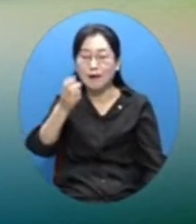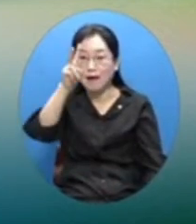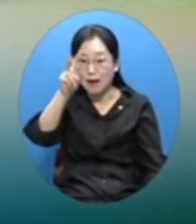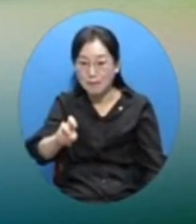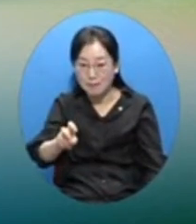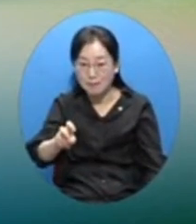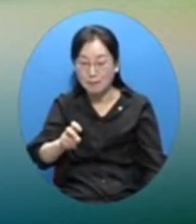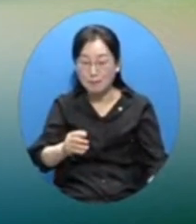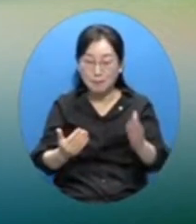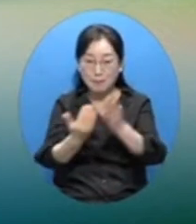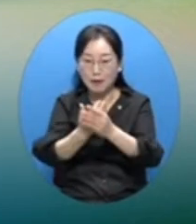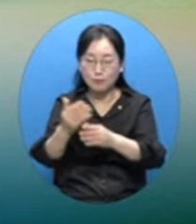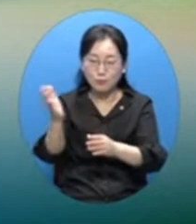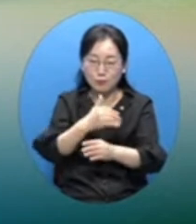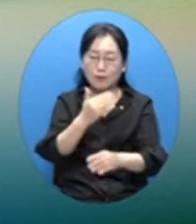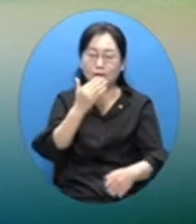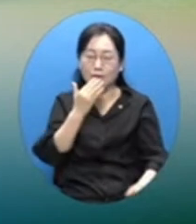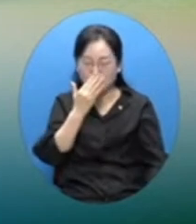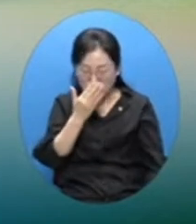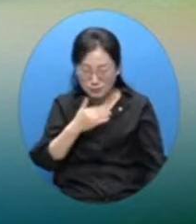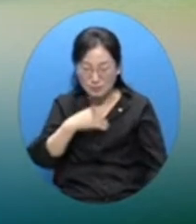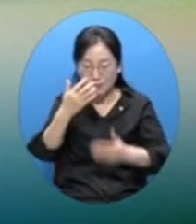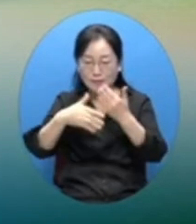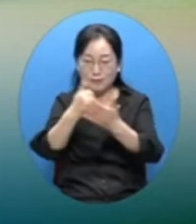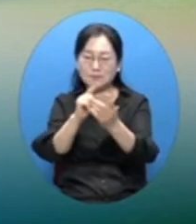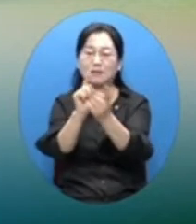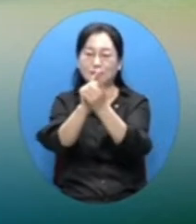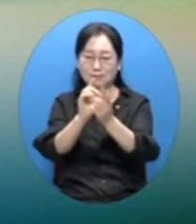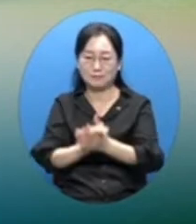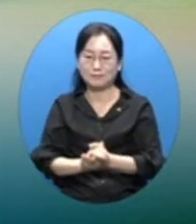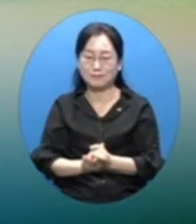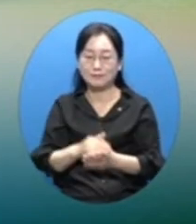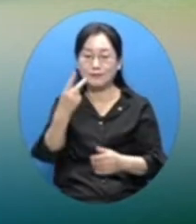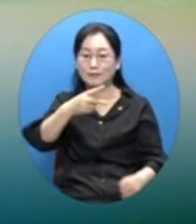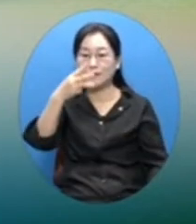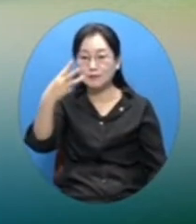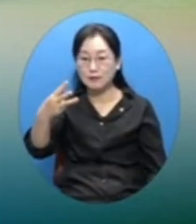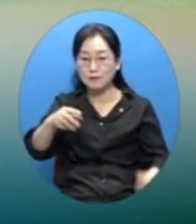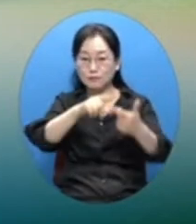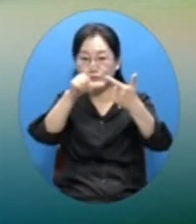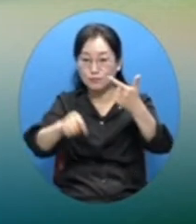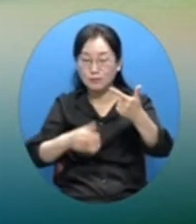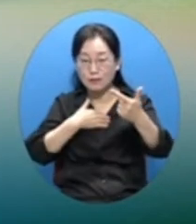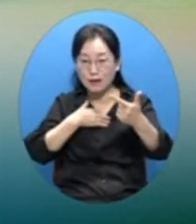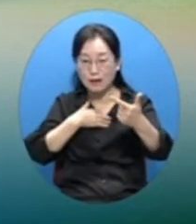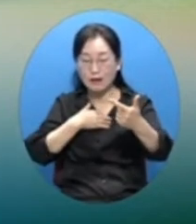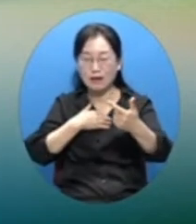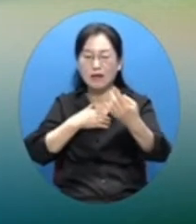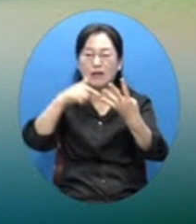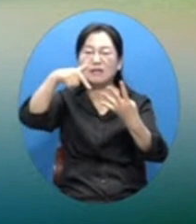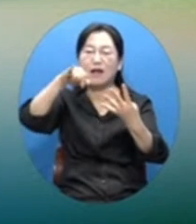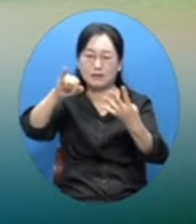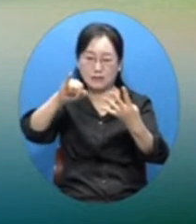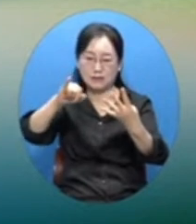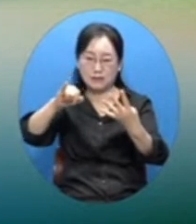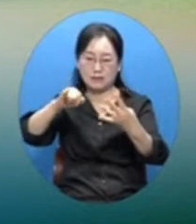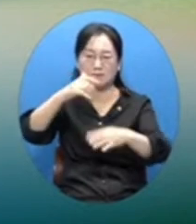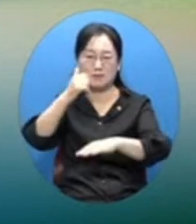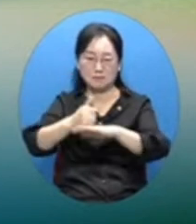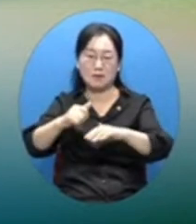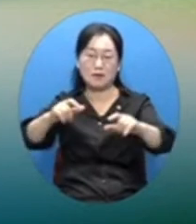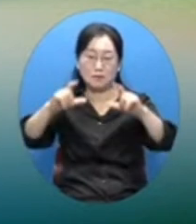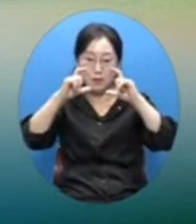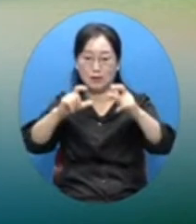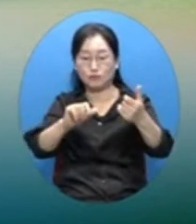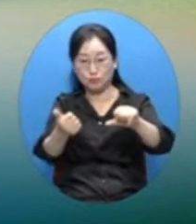낮아짐으로써 비로소 저는 하나님을 만나게 되었습니다. 2003년 6월에 저는 이미 사기였습니다. 그때